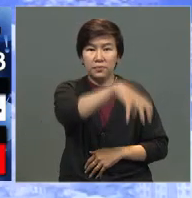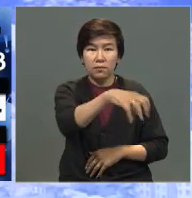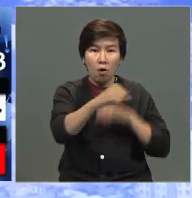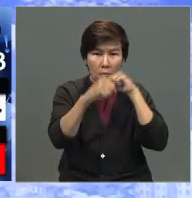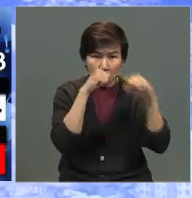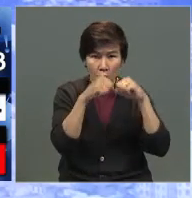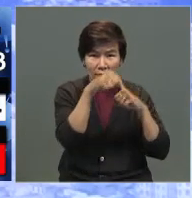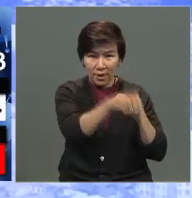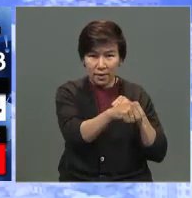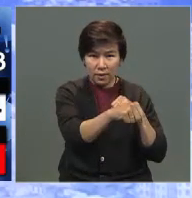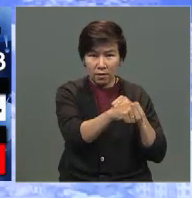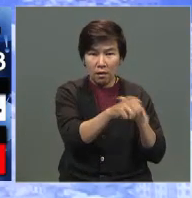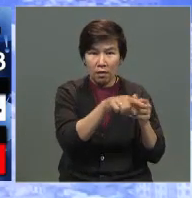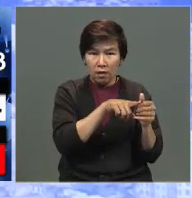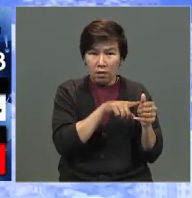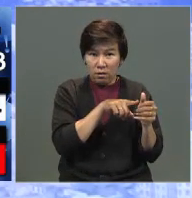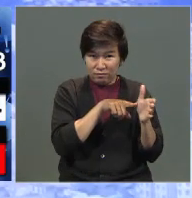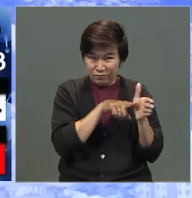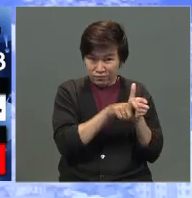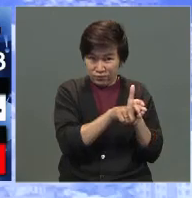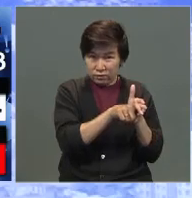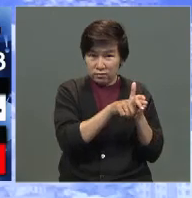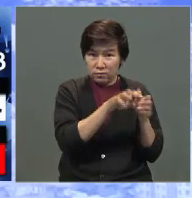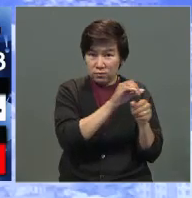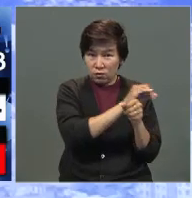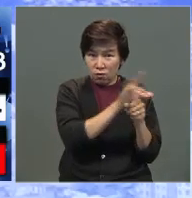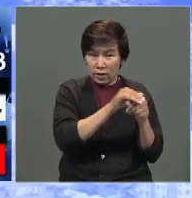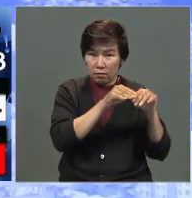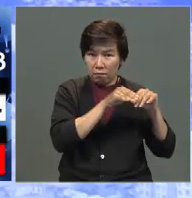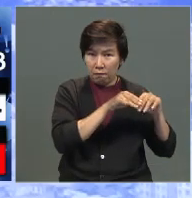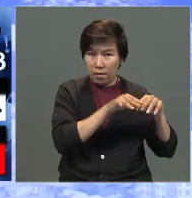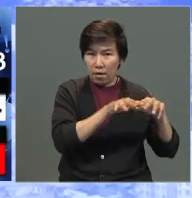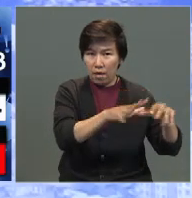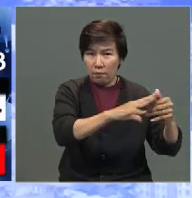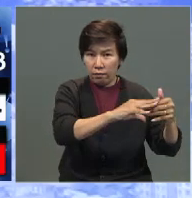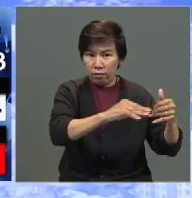ผมขอท่านอธิบดีกรมควบคุมโรคให้ชุดข้อมูลมาว่าเราใช้ย้อนหลังกลับไปจากสถานการณ์ของการติดเชื้อที่เราได้ยินมานะครับที่เราต้องตามกันตลอดคือสนามมวยครับเพียงแค่ไม่กี่คนมีการติดจากรุ่นที่1ไปรุ่นที่ 2เป็นรุ่นที่ 3และรุ่นที่4